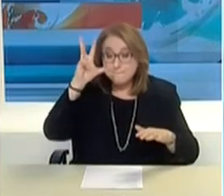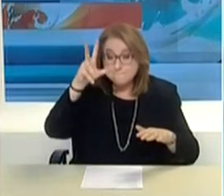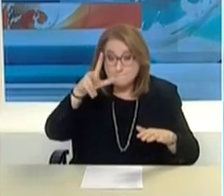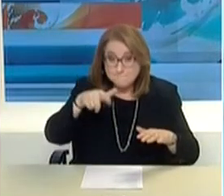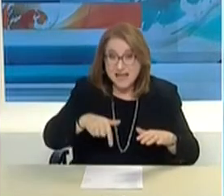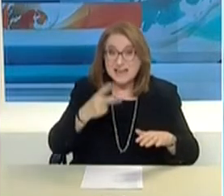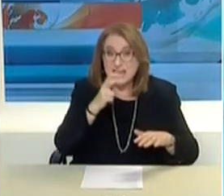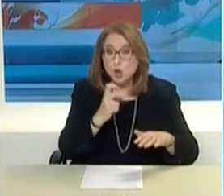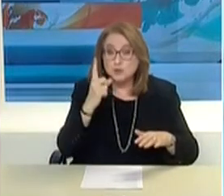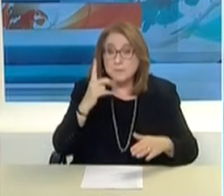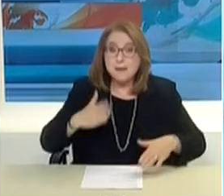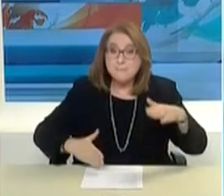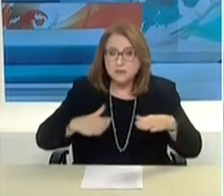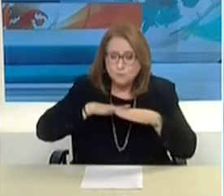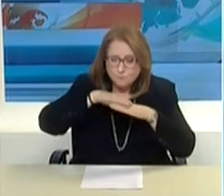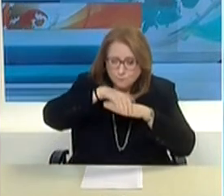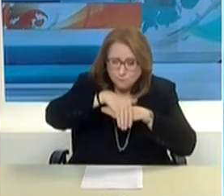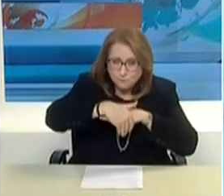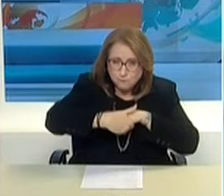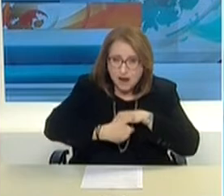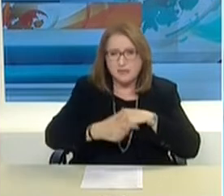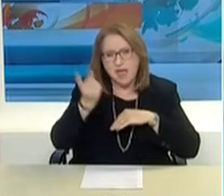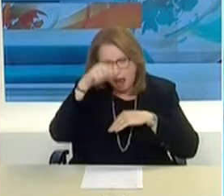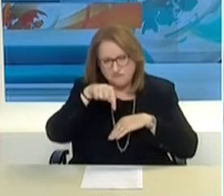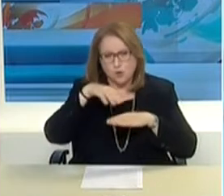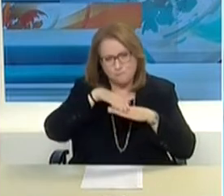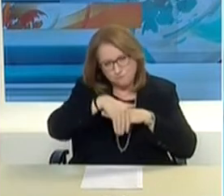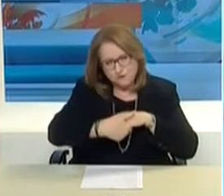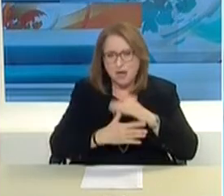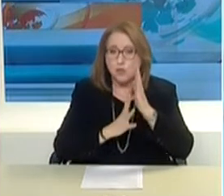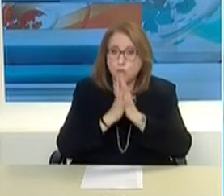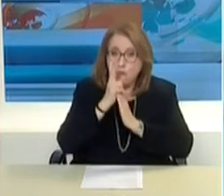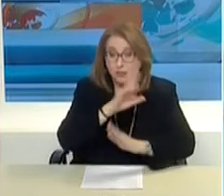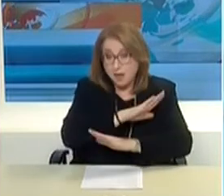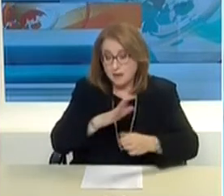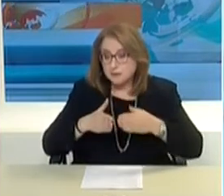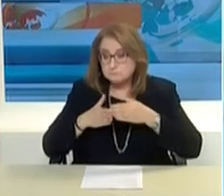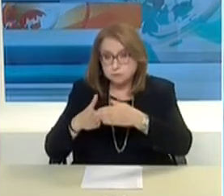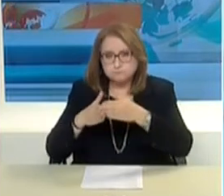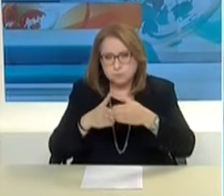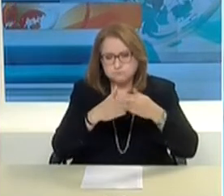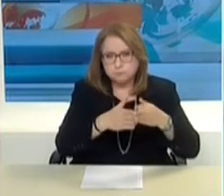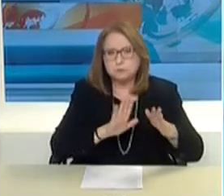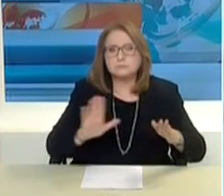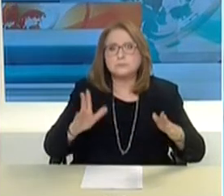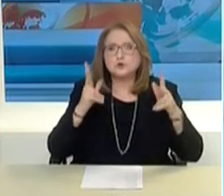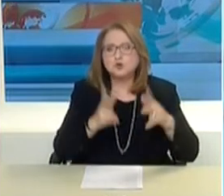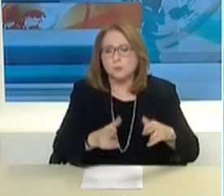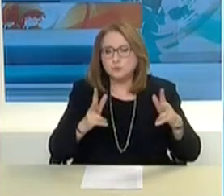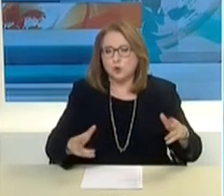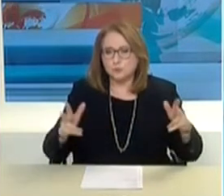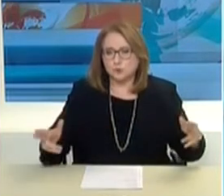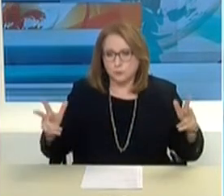της 21ης Μαρτίου, δηλαδή μέχρι τα μεσάνυχτα του Σαββάτου, να καταπλέψουν. Το λιμενικό και οι λιμενικές αρχές έχουν